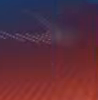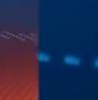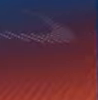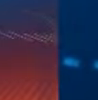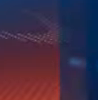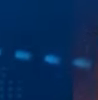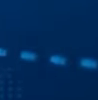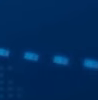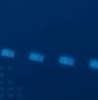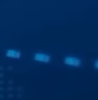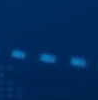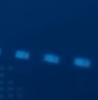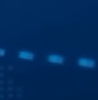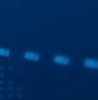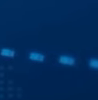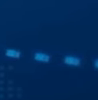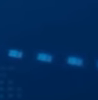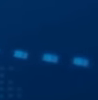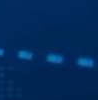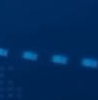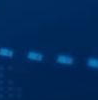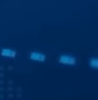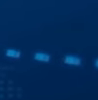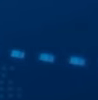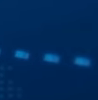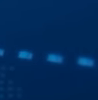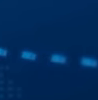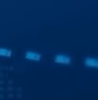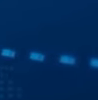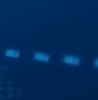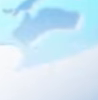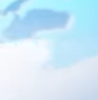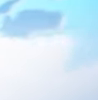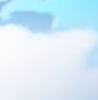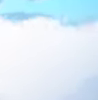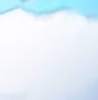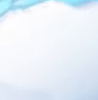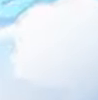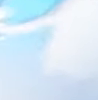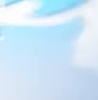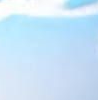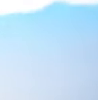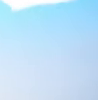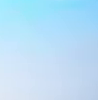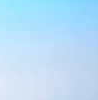Қытай юани 52 теңге 76 тиын.